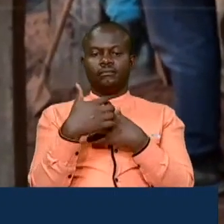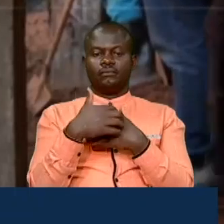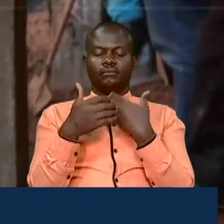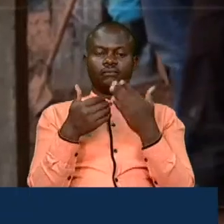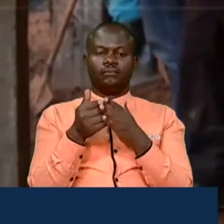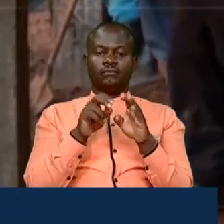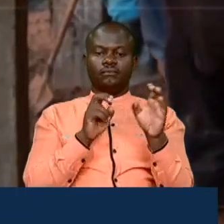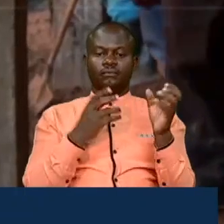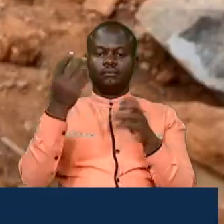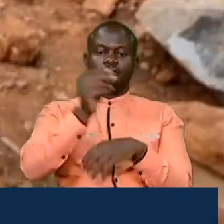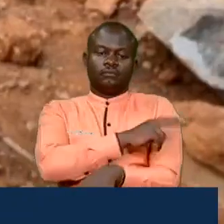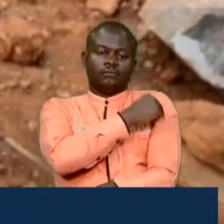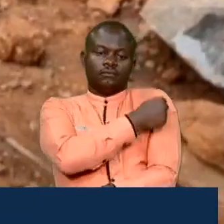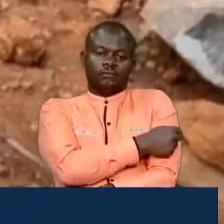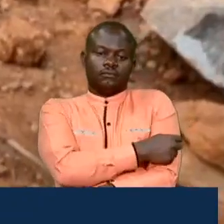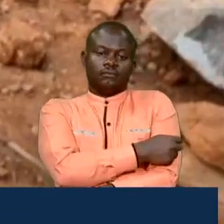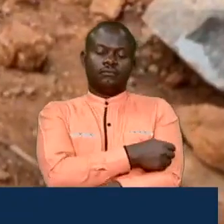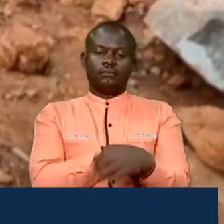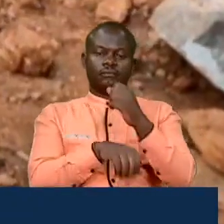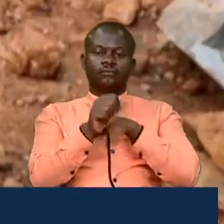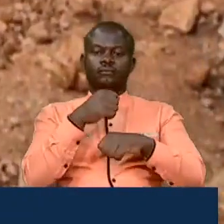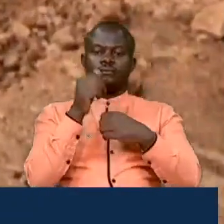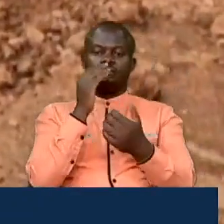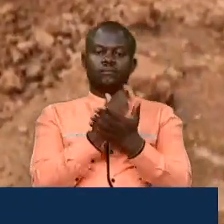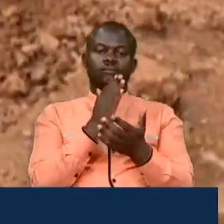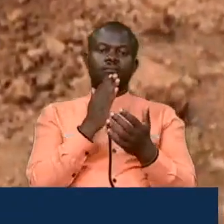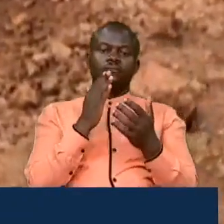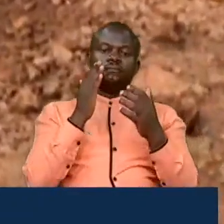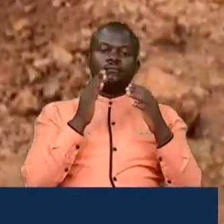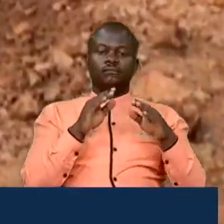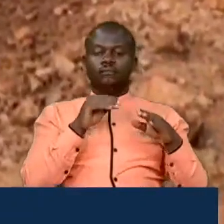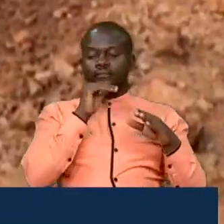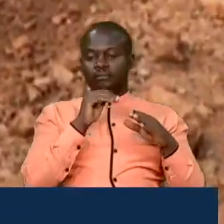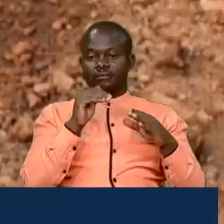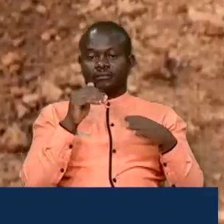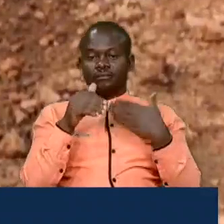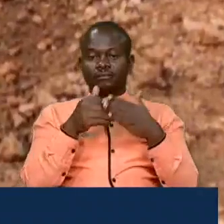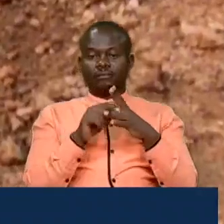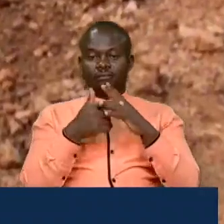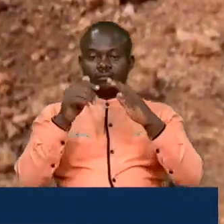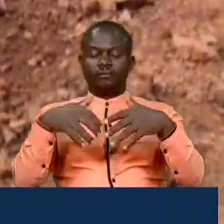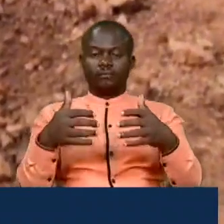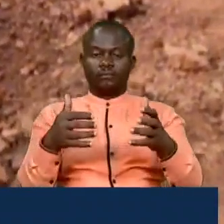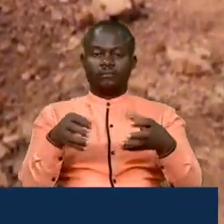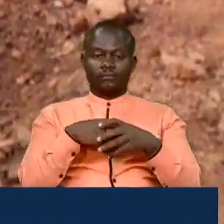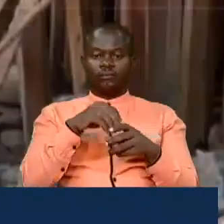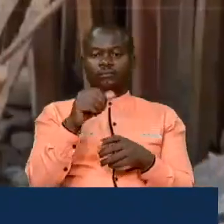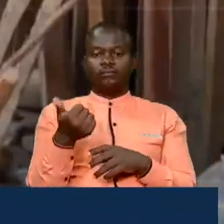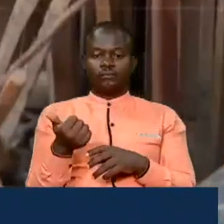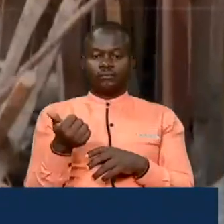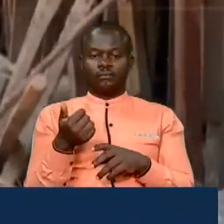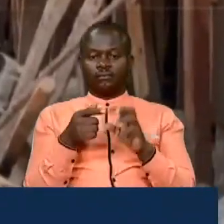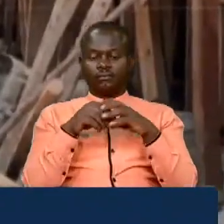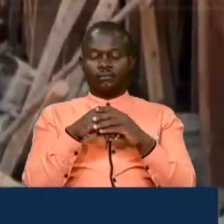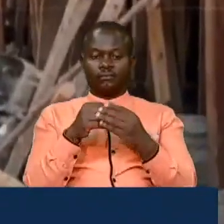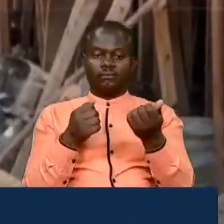tubavamo bajya kwa muganga. Imirimo yo kubaka yahise ihagarara, abo umukingo utagwiriye batangira gucukura ngo bakuremo bagenzi babo. Muri